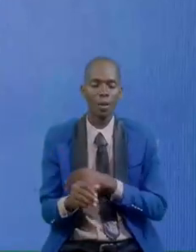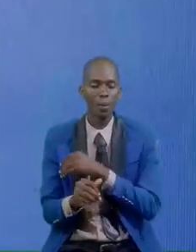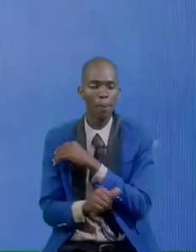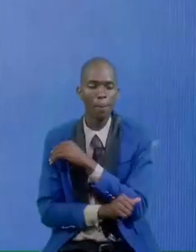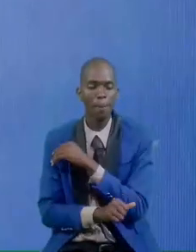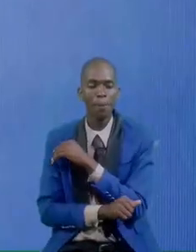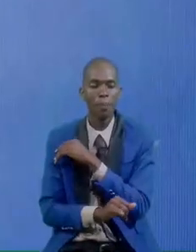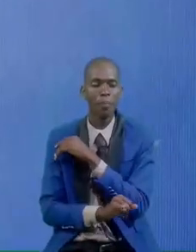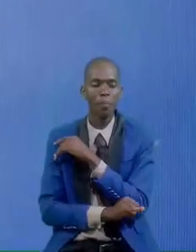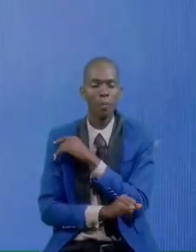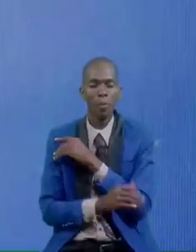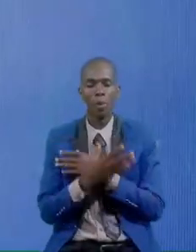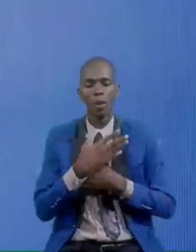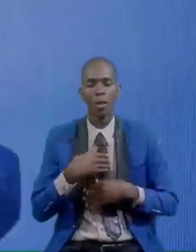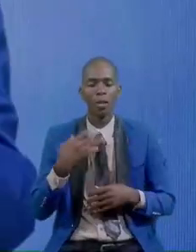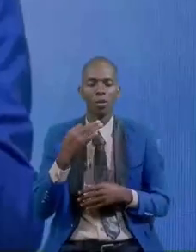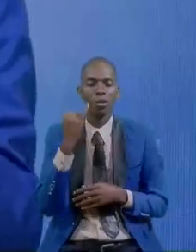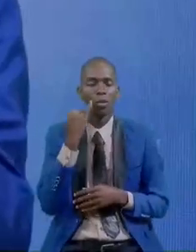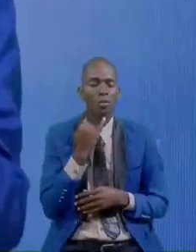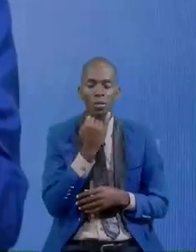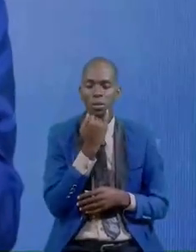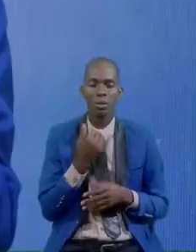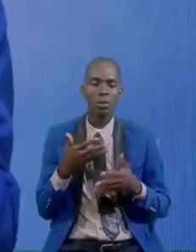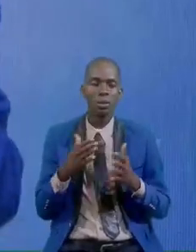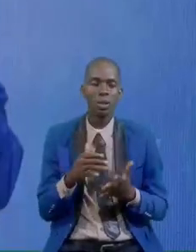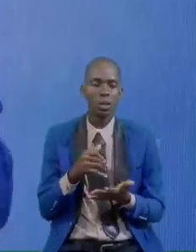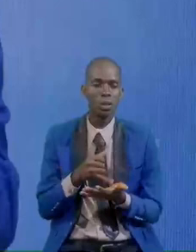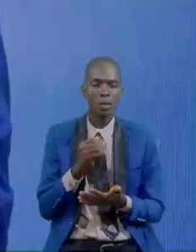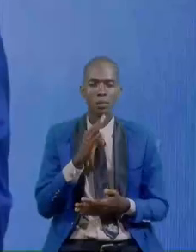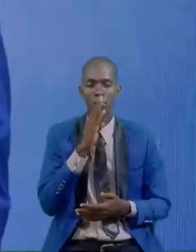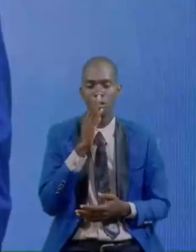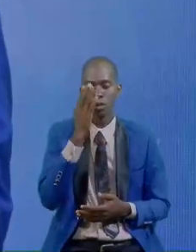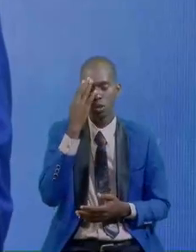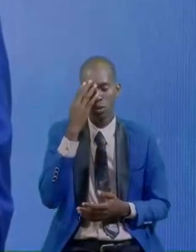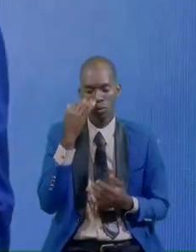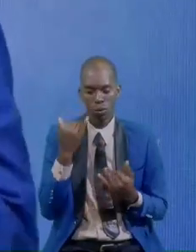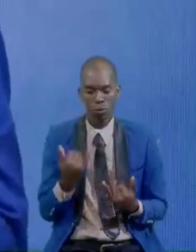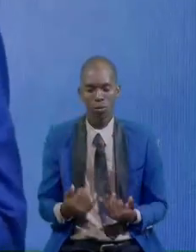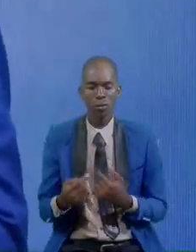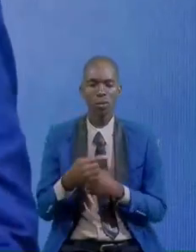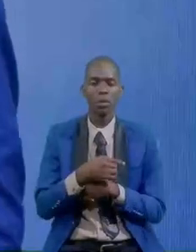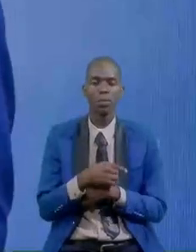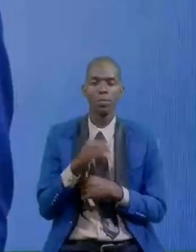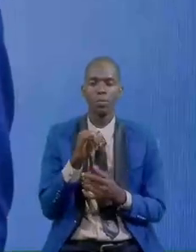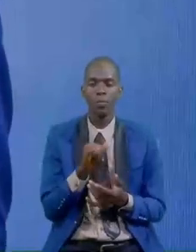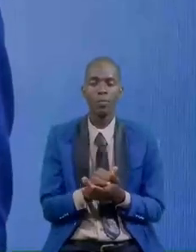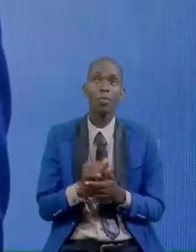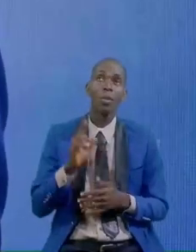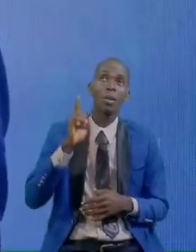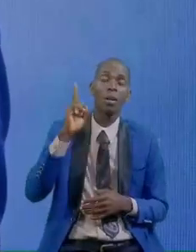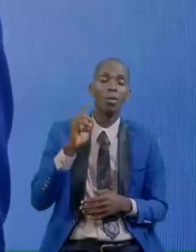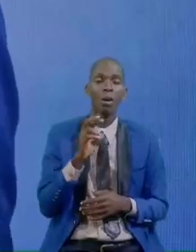Éternel Dieu d'Abraham, d'Isaac et d'Israël, que l'on sache aujourd'hui que tu es